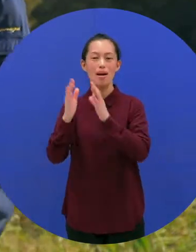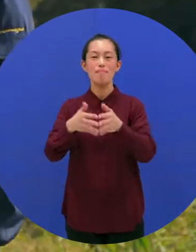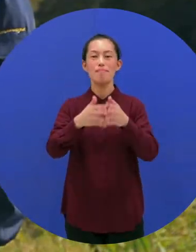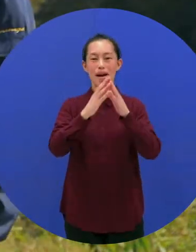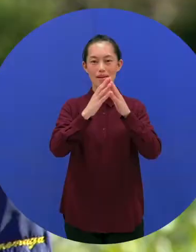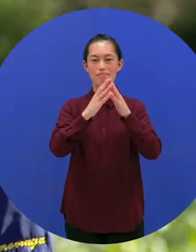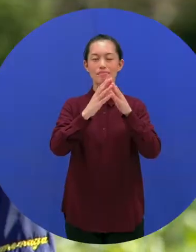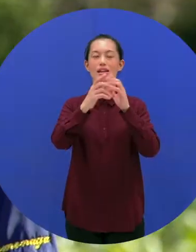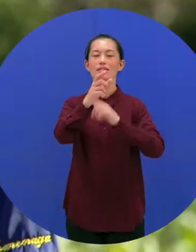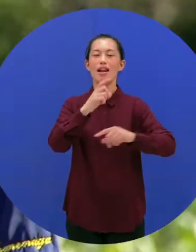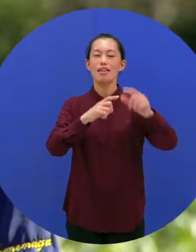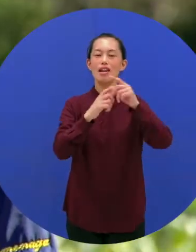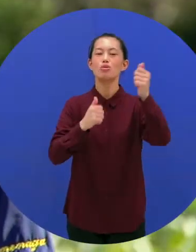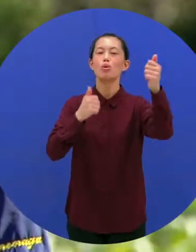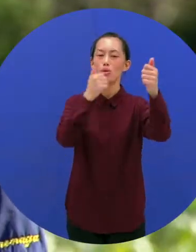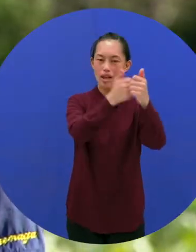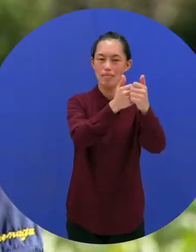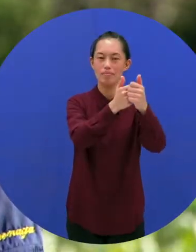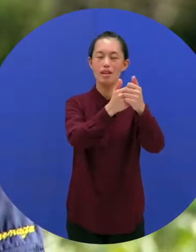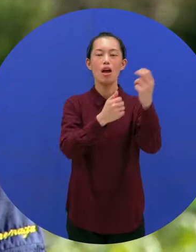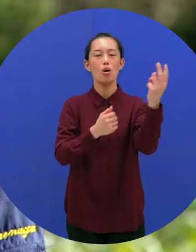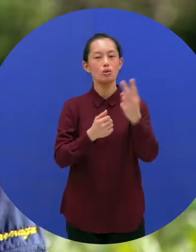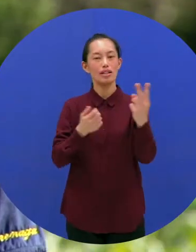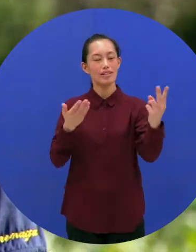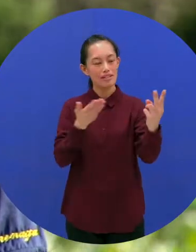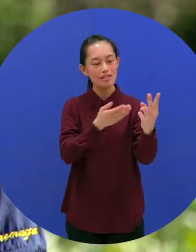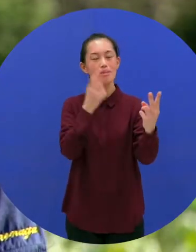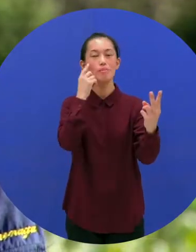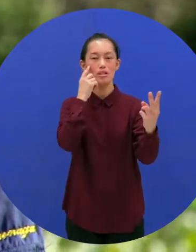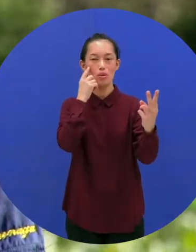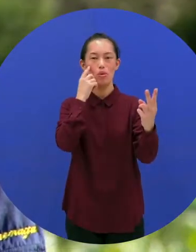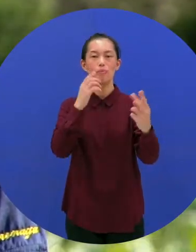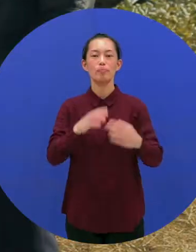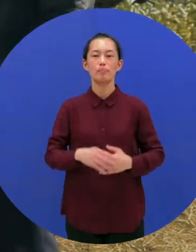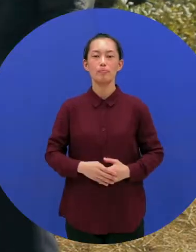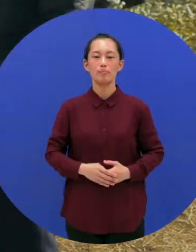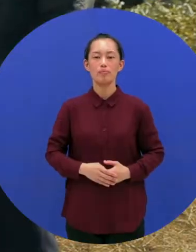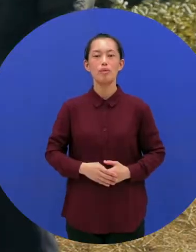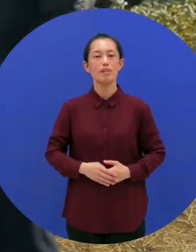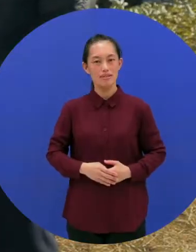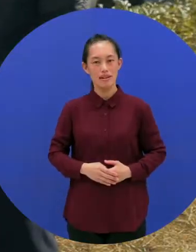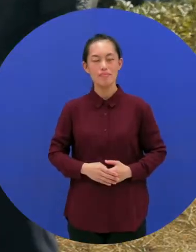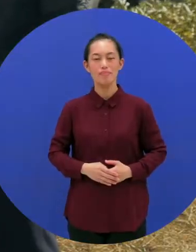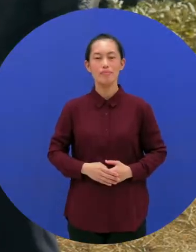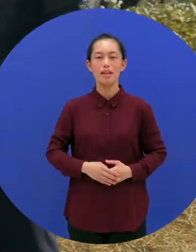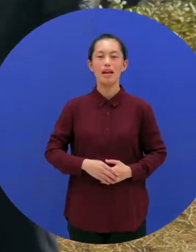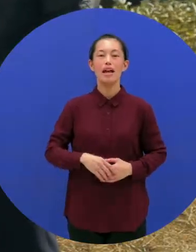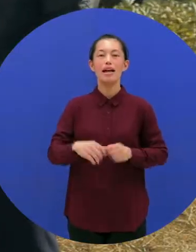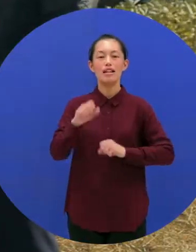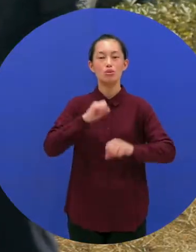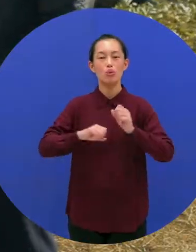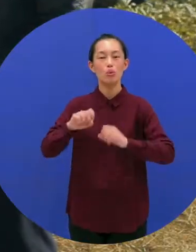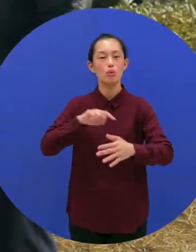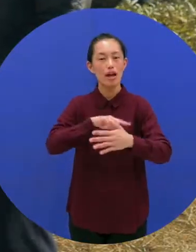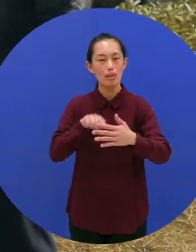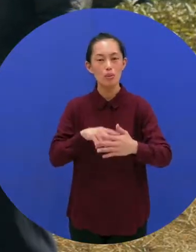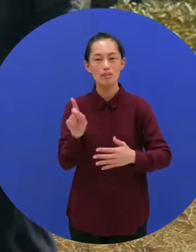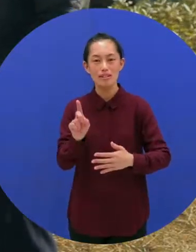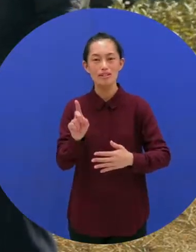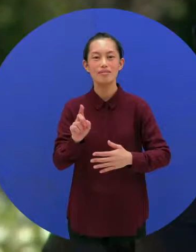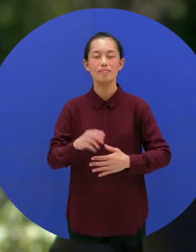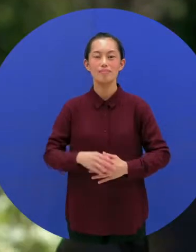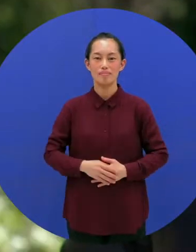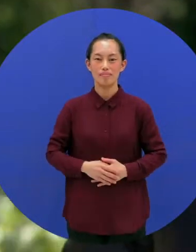ているんです。今日は富田さんと尾崎さんに話を聞いてみましょう。 富田さん、具体的にどういった活動をされているんです